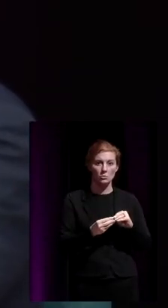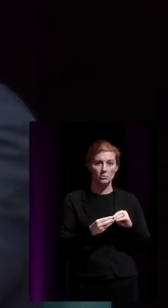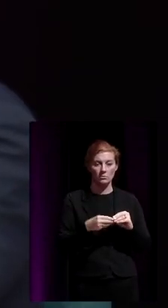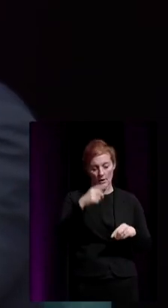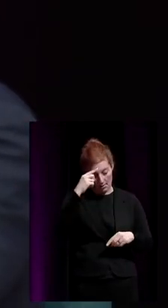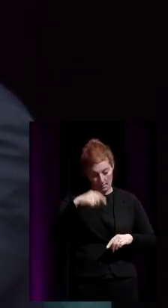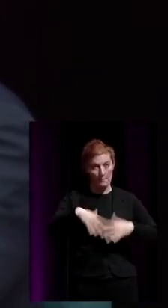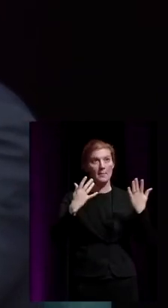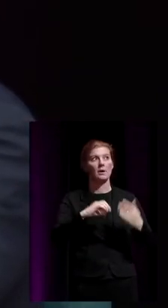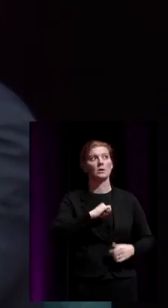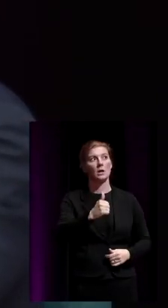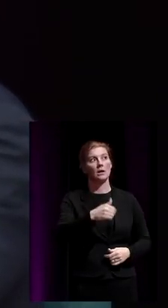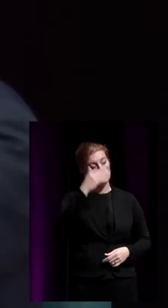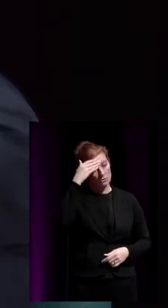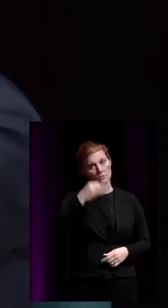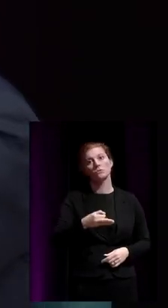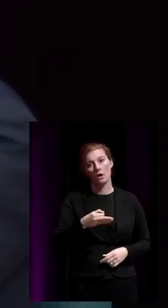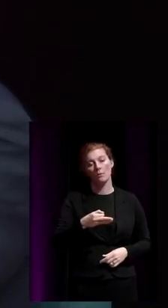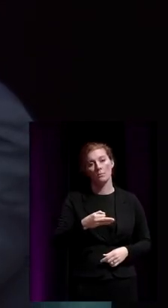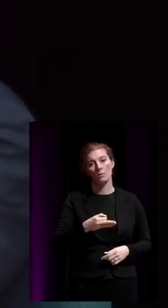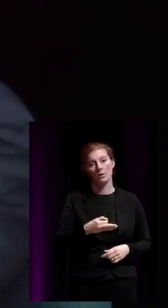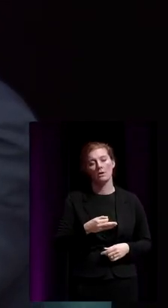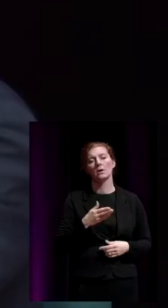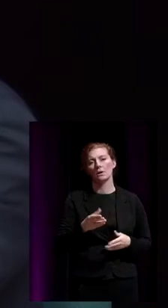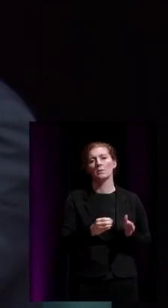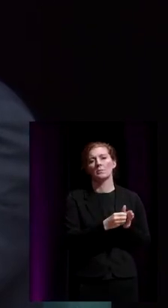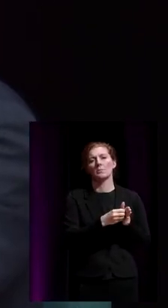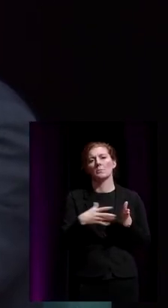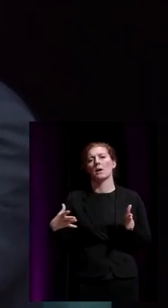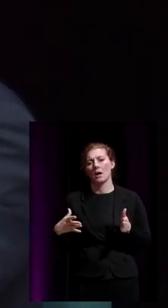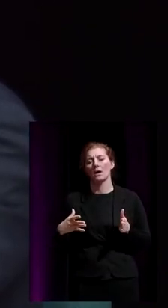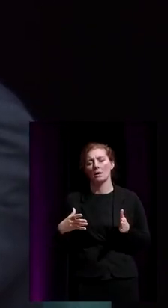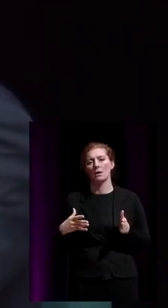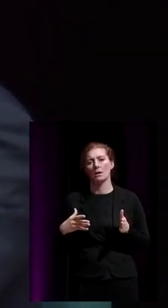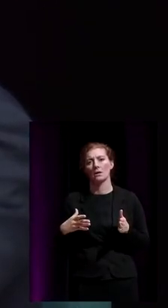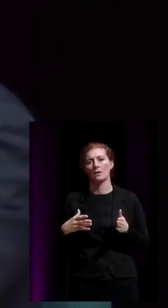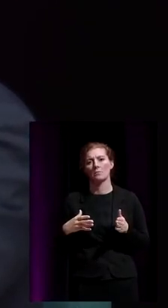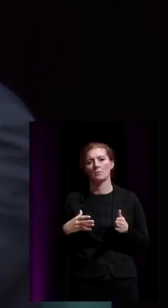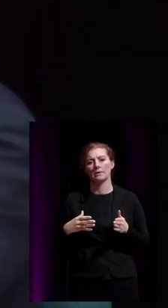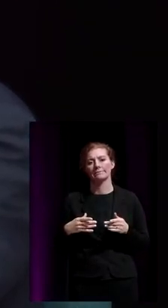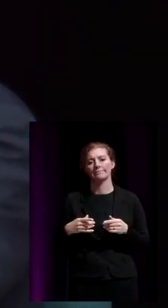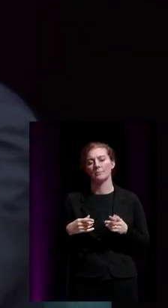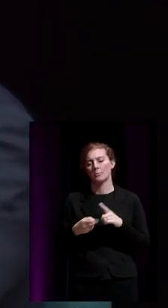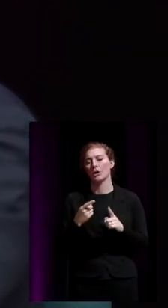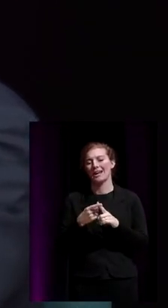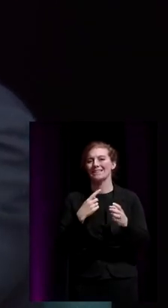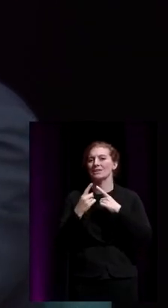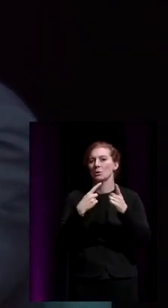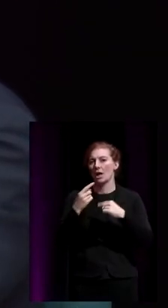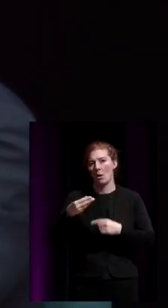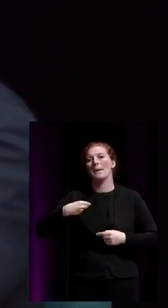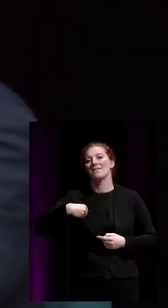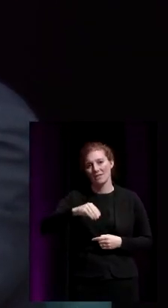insikt, kunskap, det gör att man hamnar i en investeringsdiskussion. Och vi vill ju alla